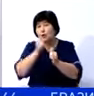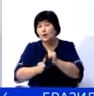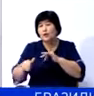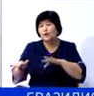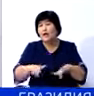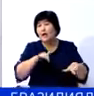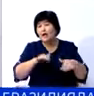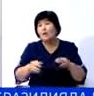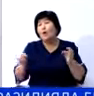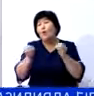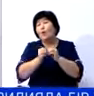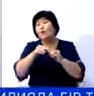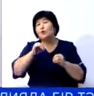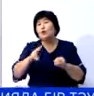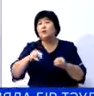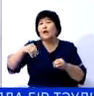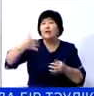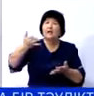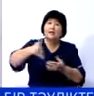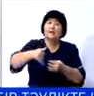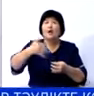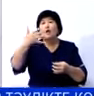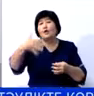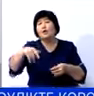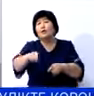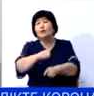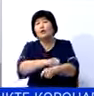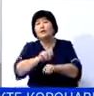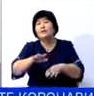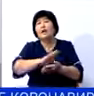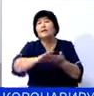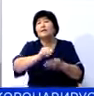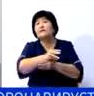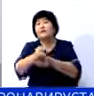шамамен 10 тонна ерітінді мен 50 мың шаршы метрге дезинфекция жасауда.